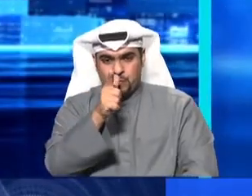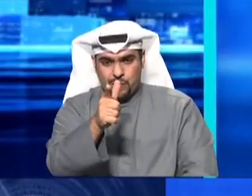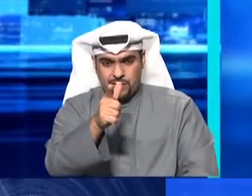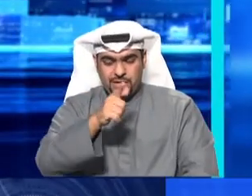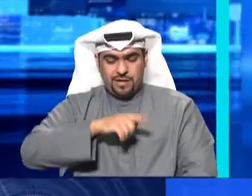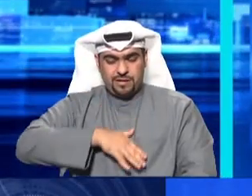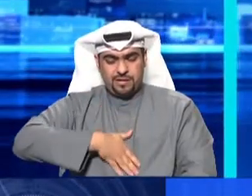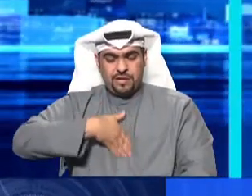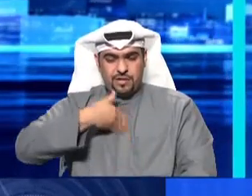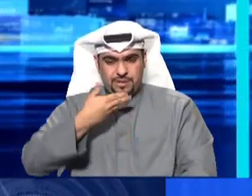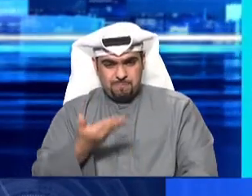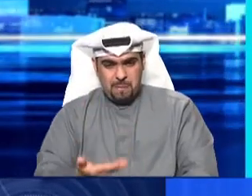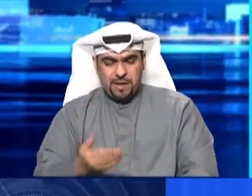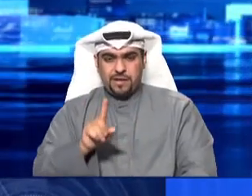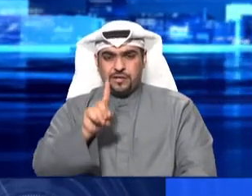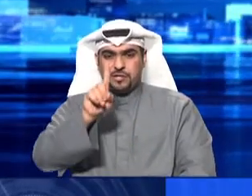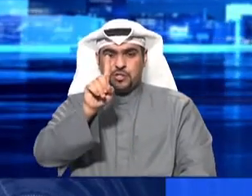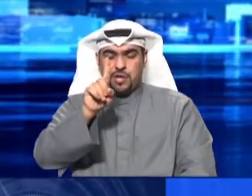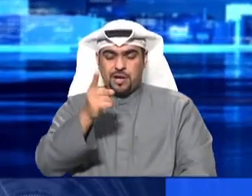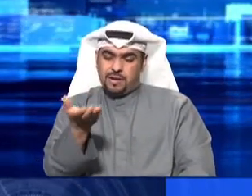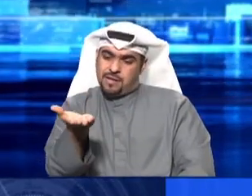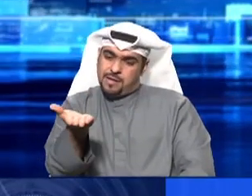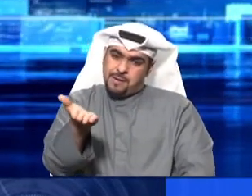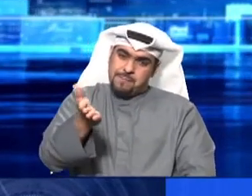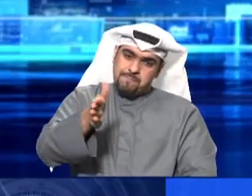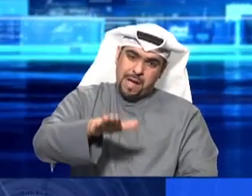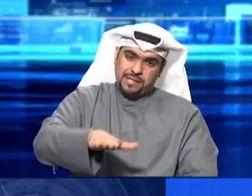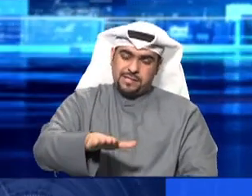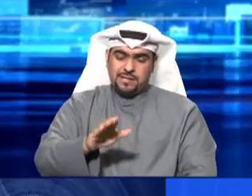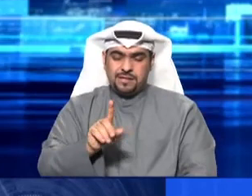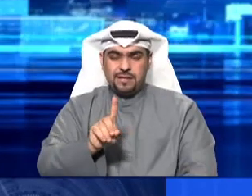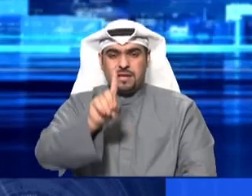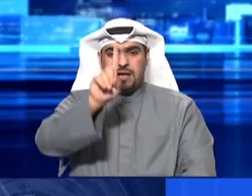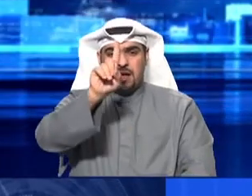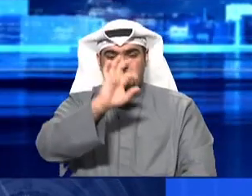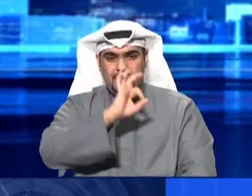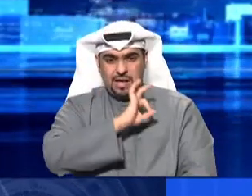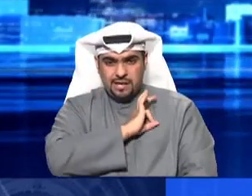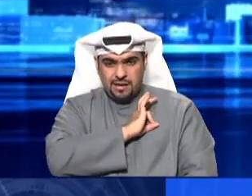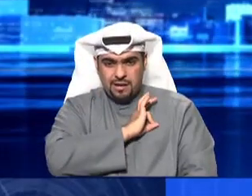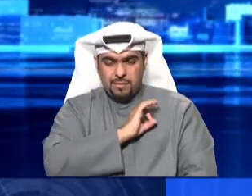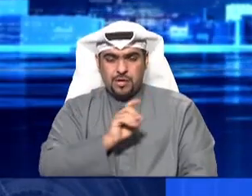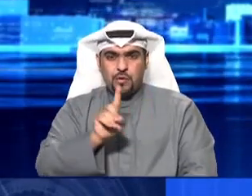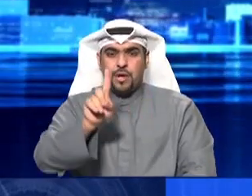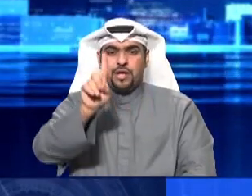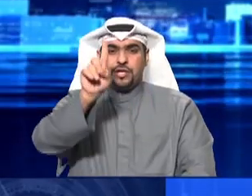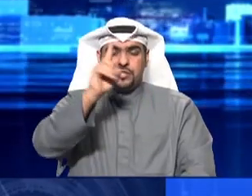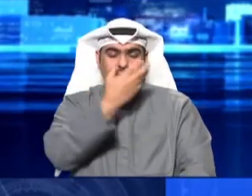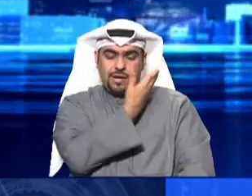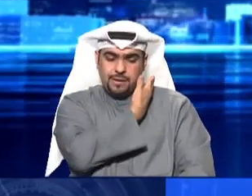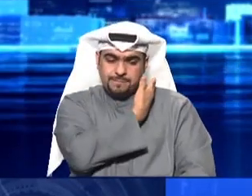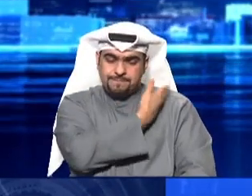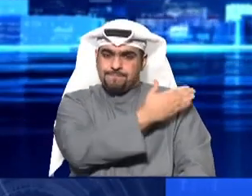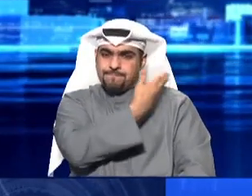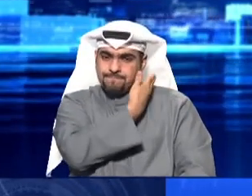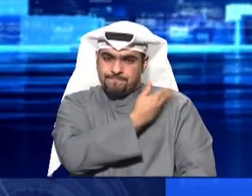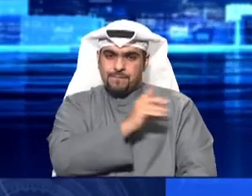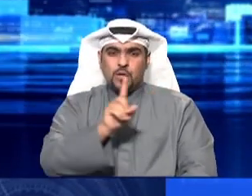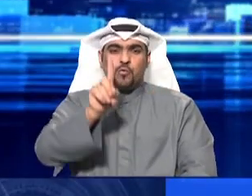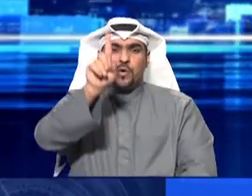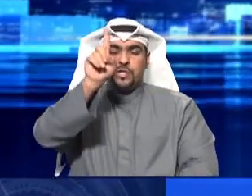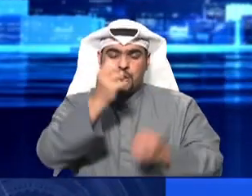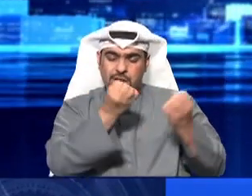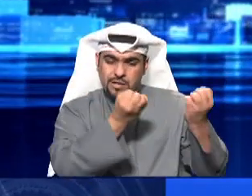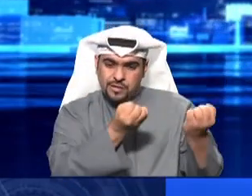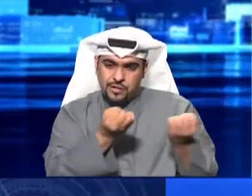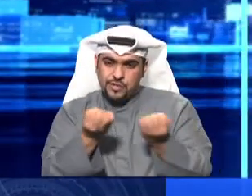بهذا المصاب الأليم، سائلا سموه رعاه الله المولى تعالى أن يتغمد الفقيد بواسع رحمته ومغفرته